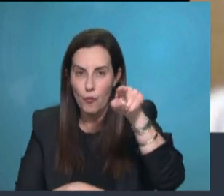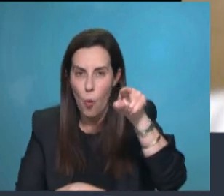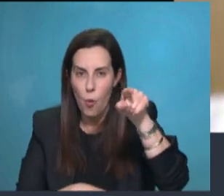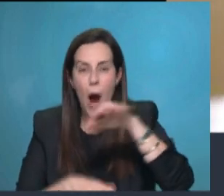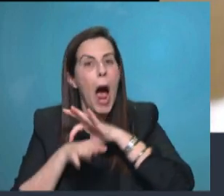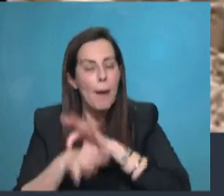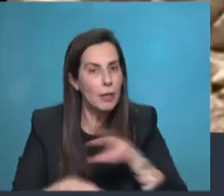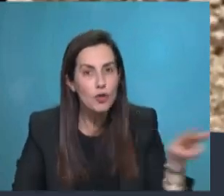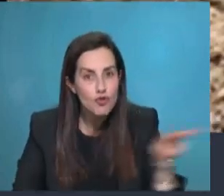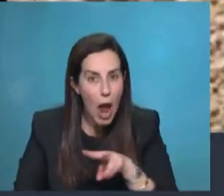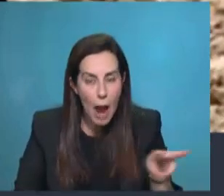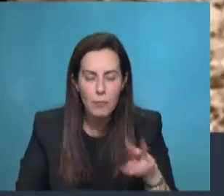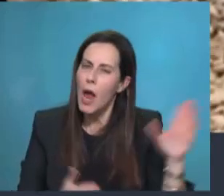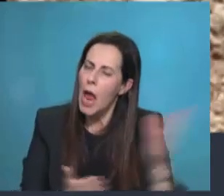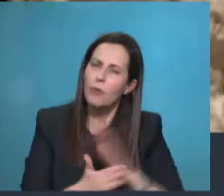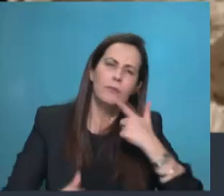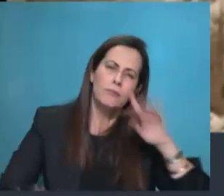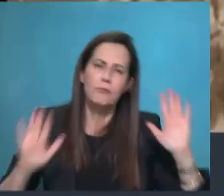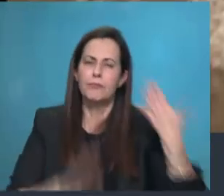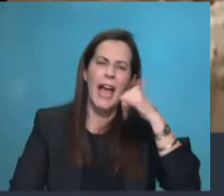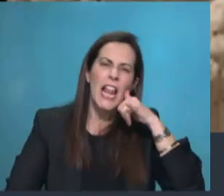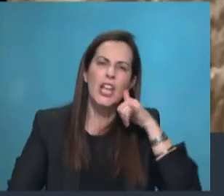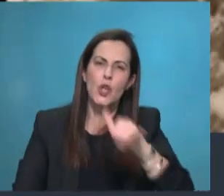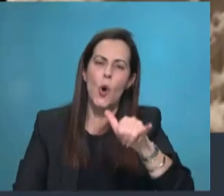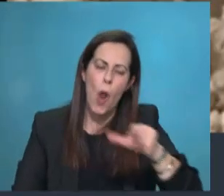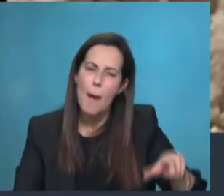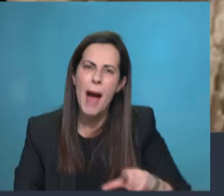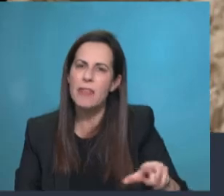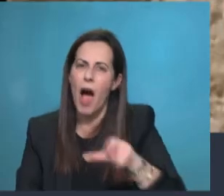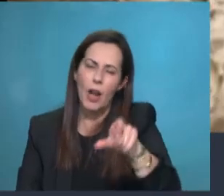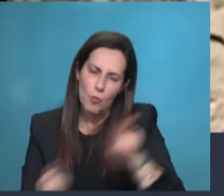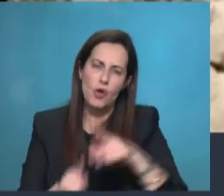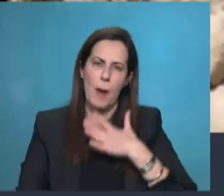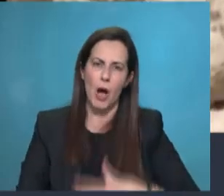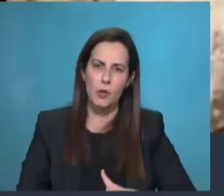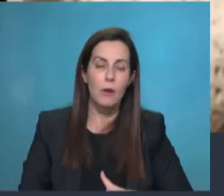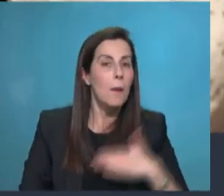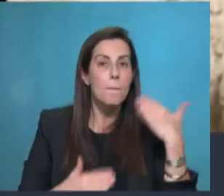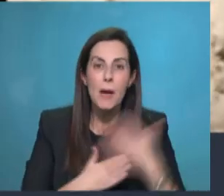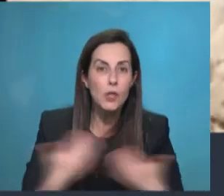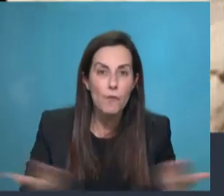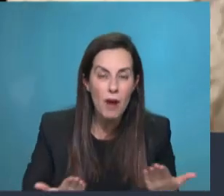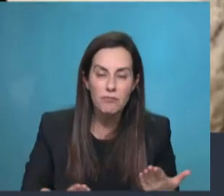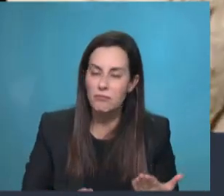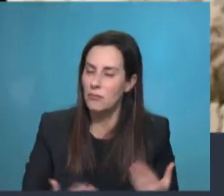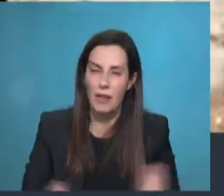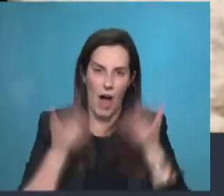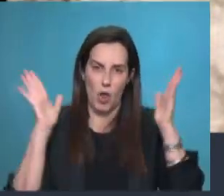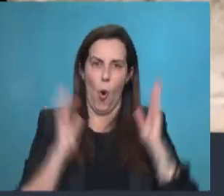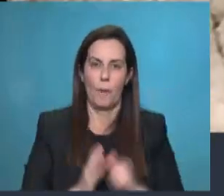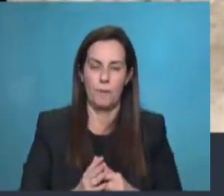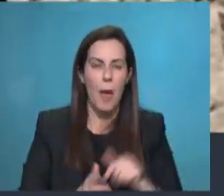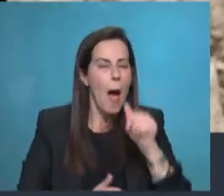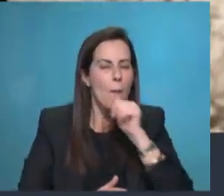המדריך בשטח, החליטו להוציא את הטיול בתוואי נחל צפית כמתוכנן. התוצאה הייתה מחרידה. זרם